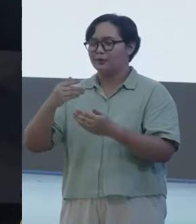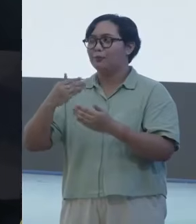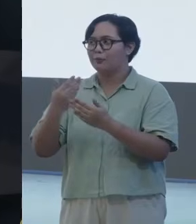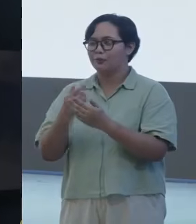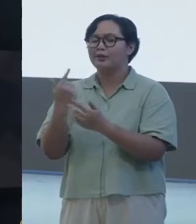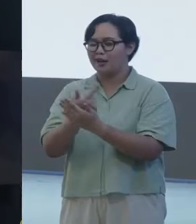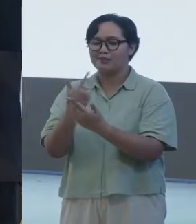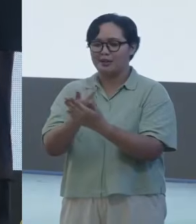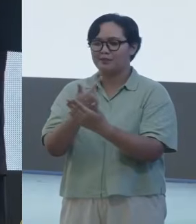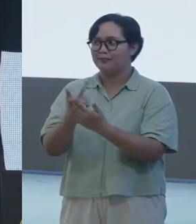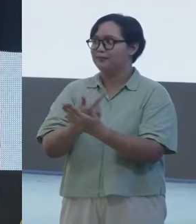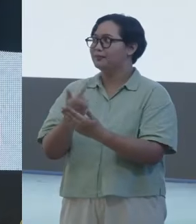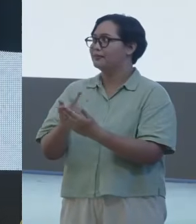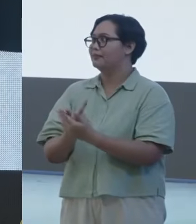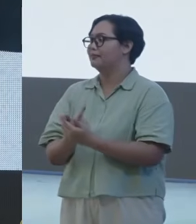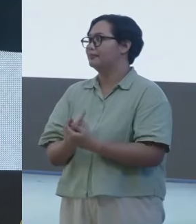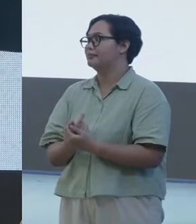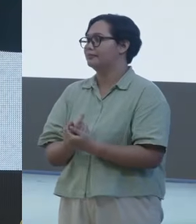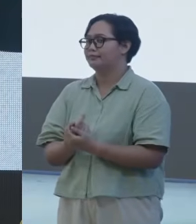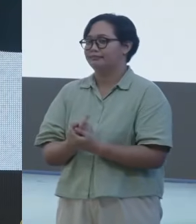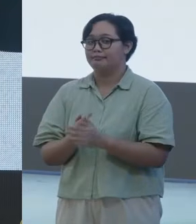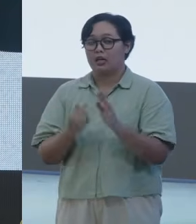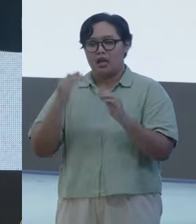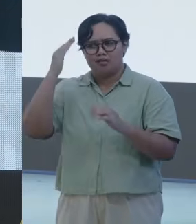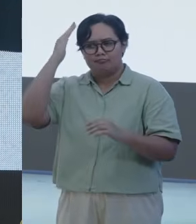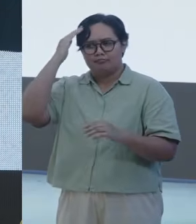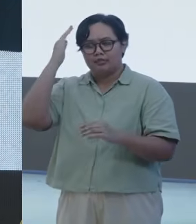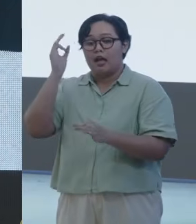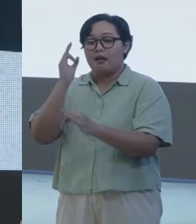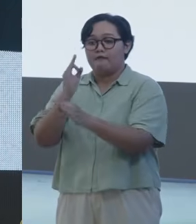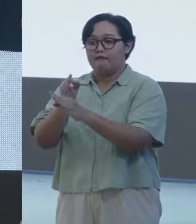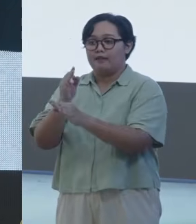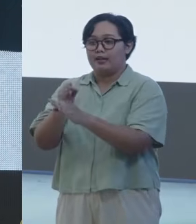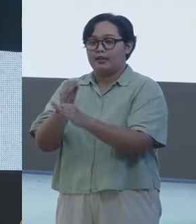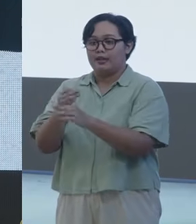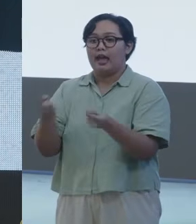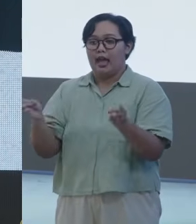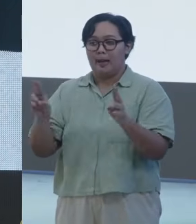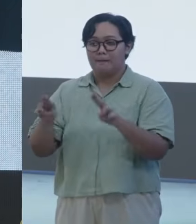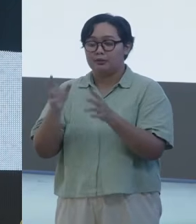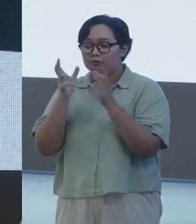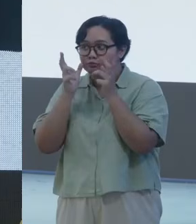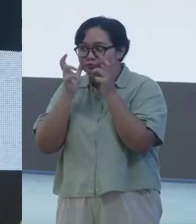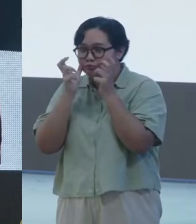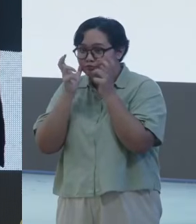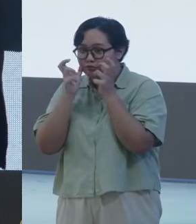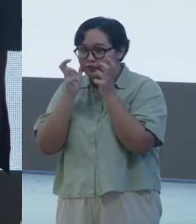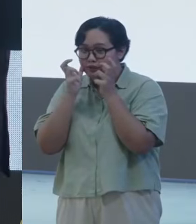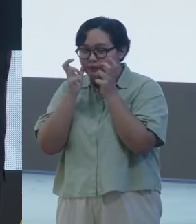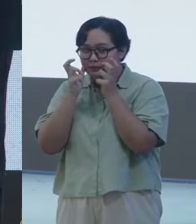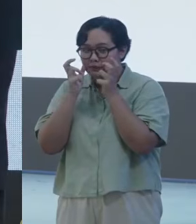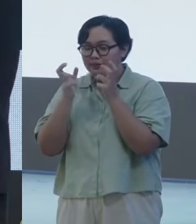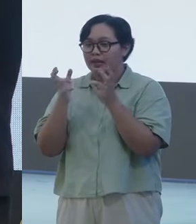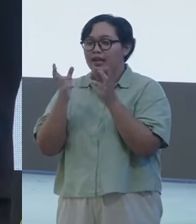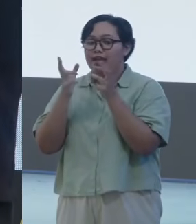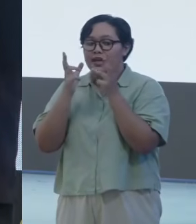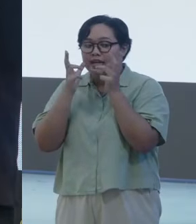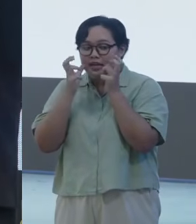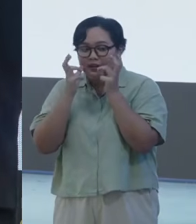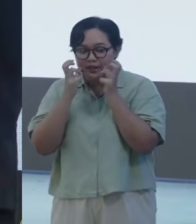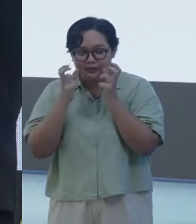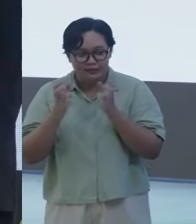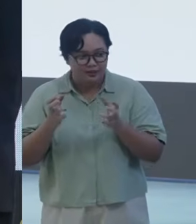Alam nyo kasi, faith comes by hearing. And hearing the words